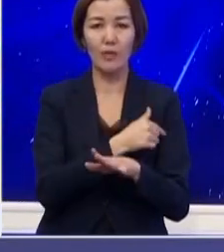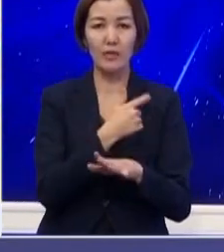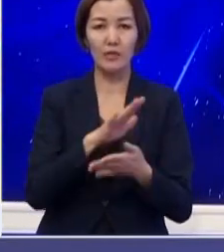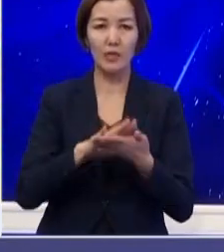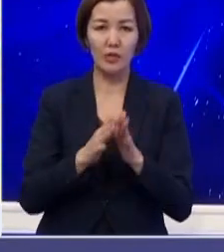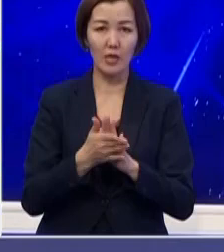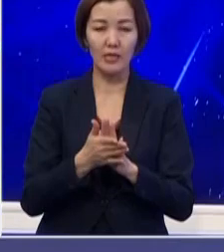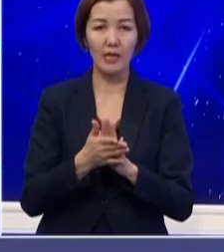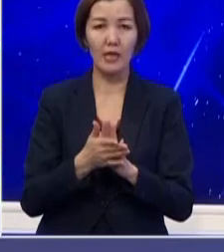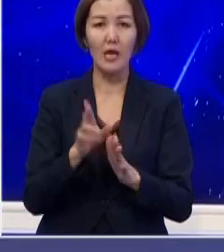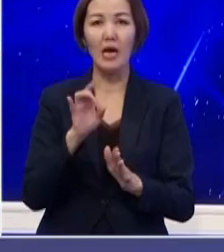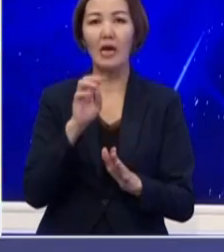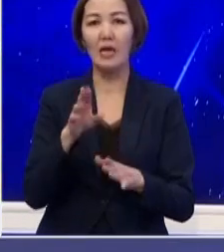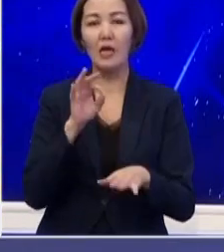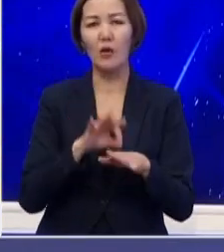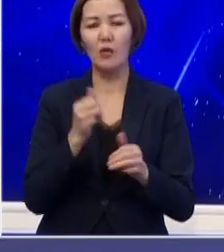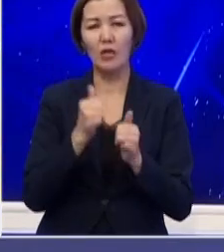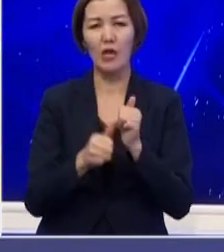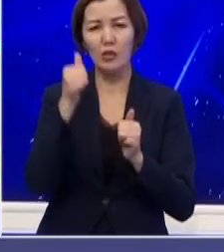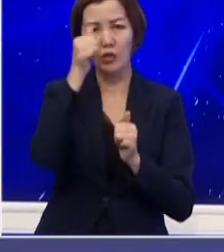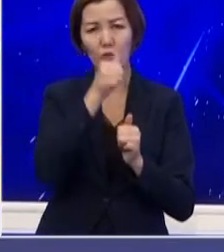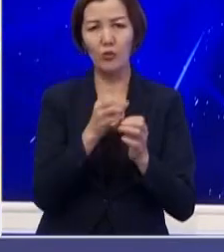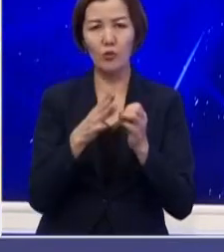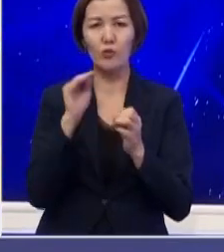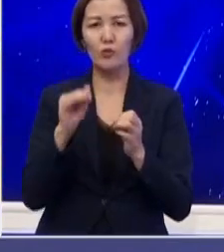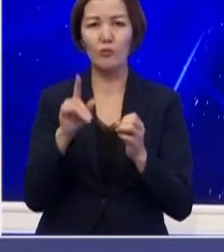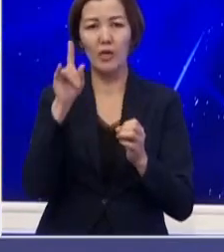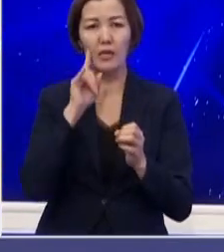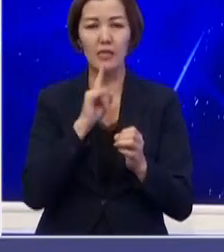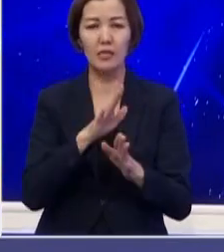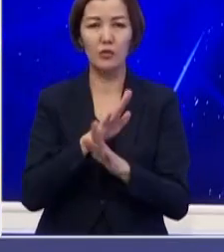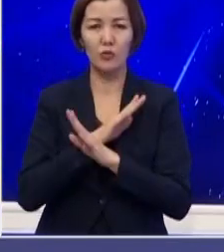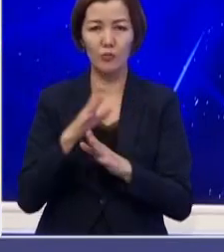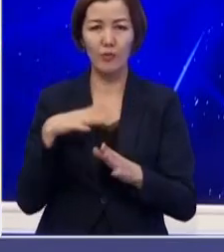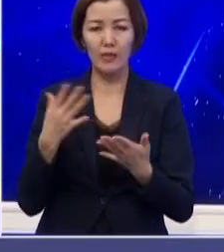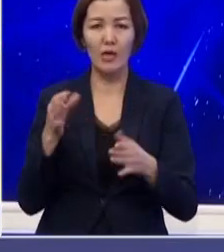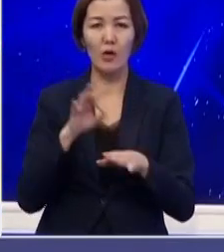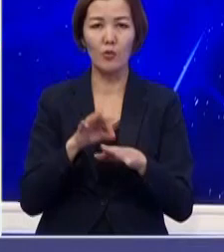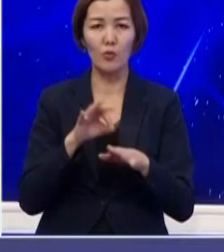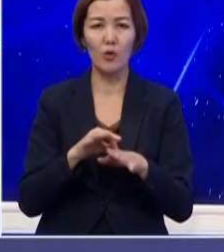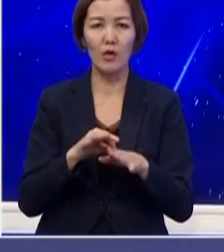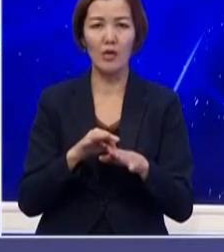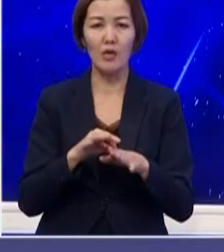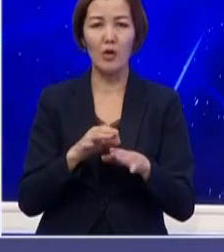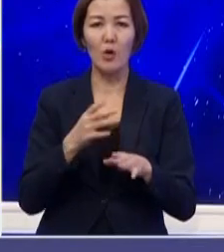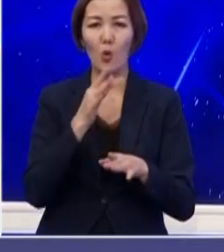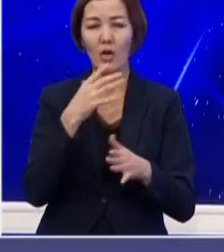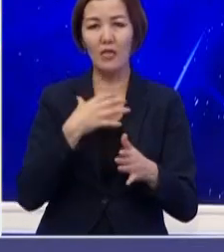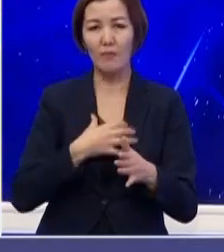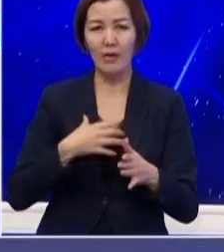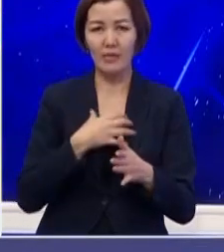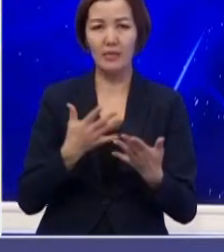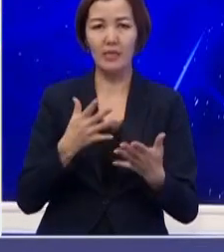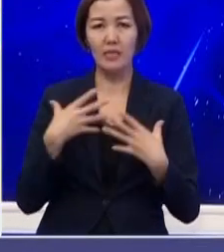медициналық ахуал. Қатерлі ісікпен жыл сайын 13 мың қазақстандық көз жұмады. Онкологиялық дертке уақыт маңызды. Ал